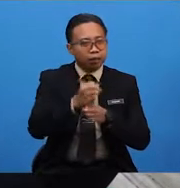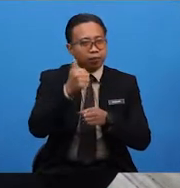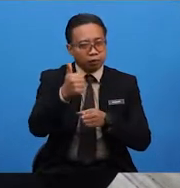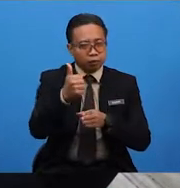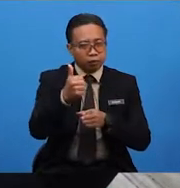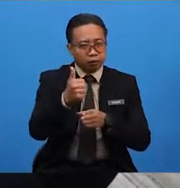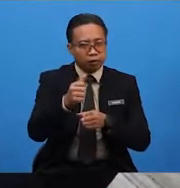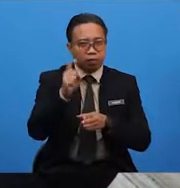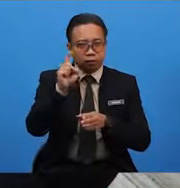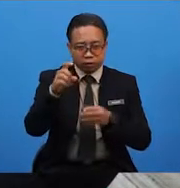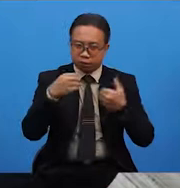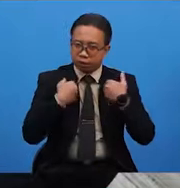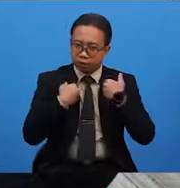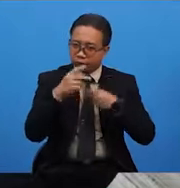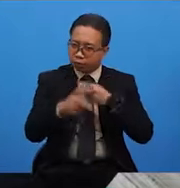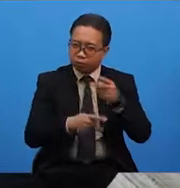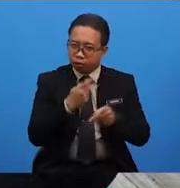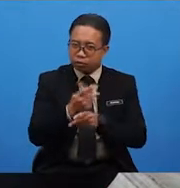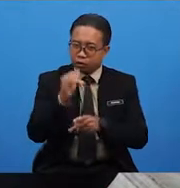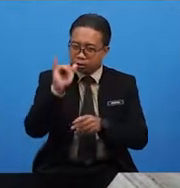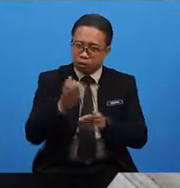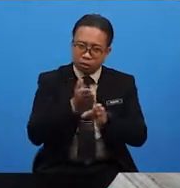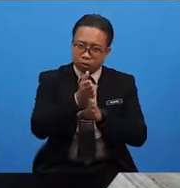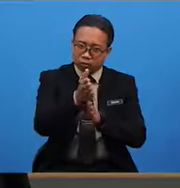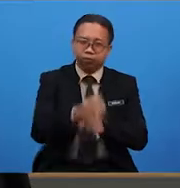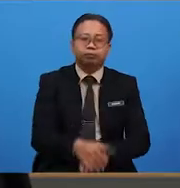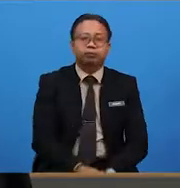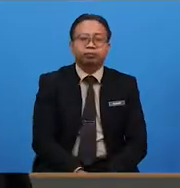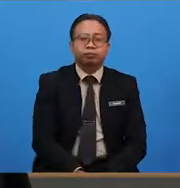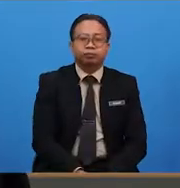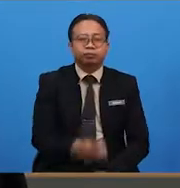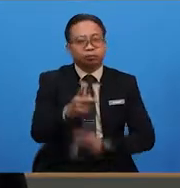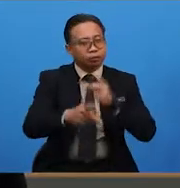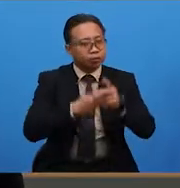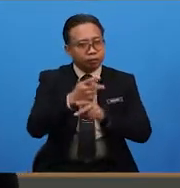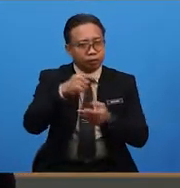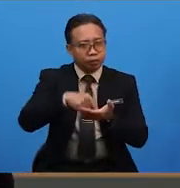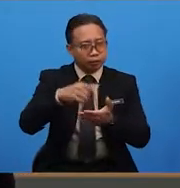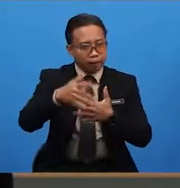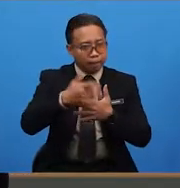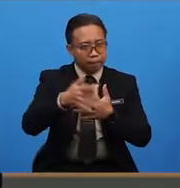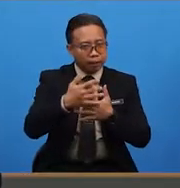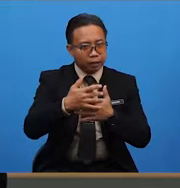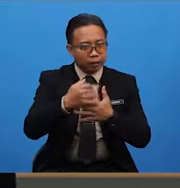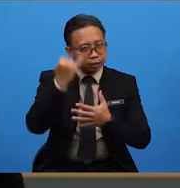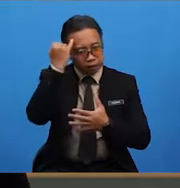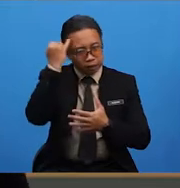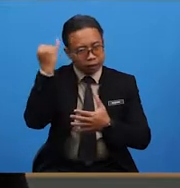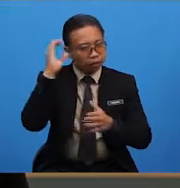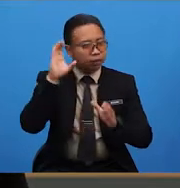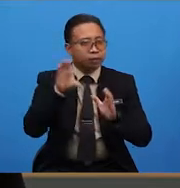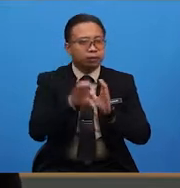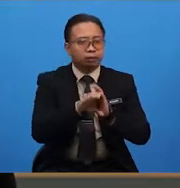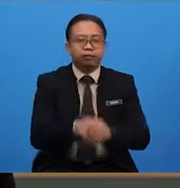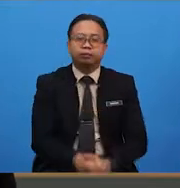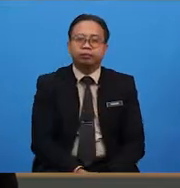baik sudah pasti ada beberapa proses yang perlu dilalui proses ini dipanggil pencernaan ID